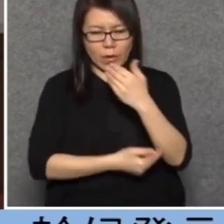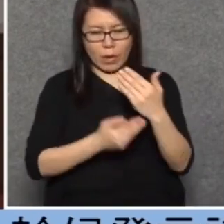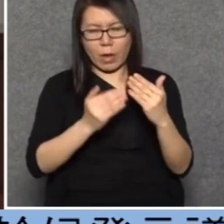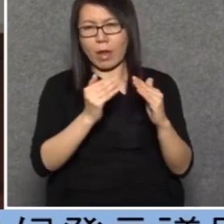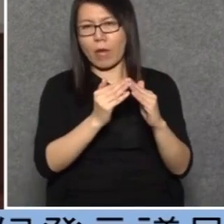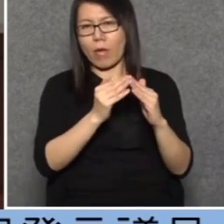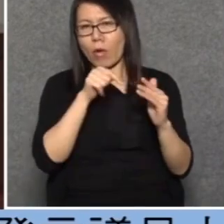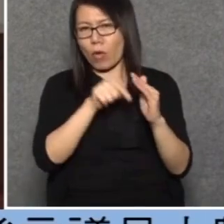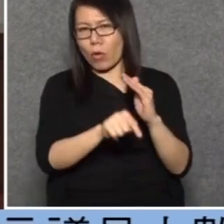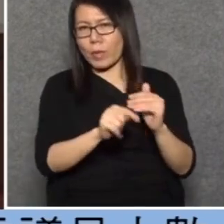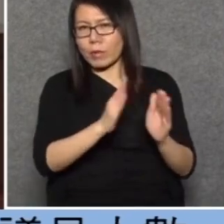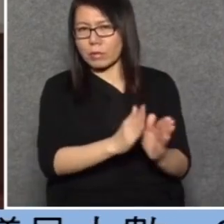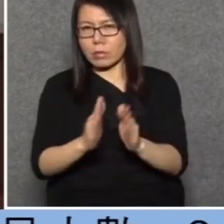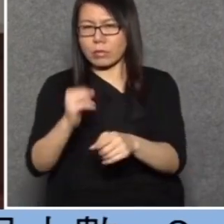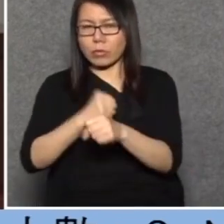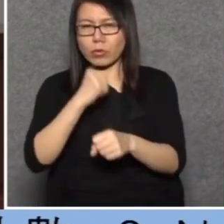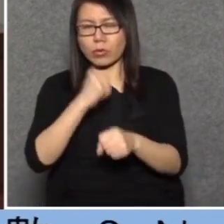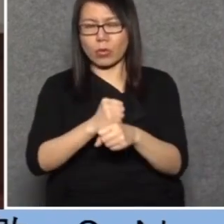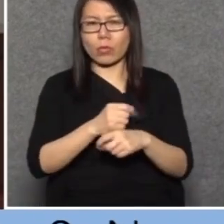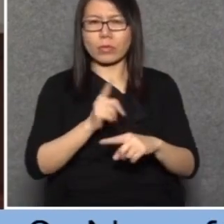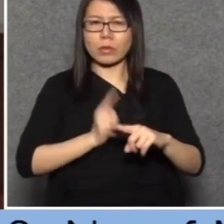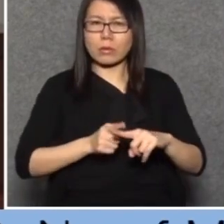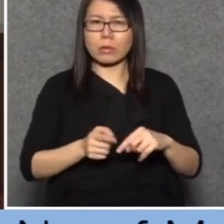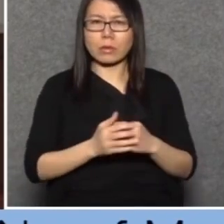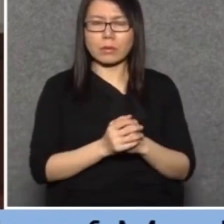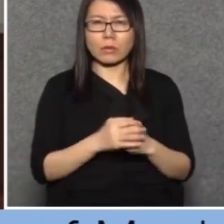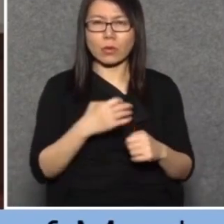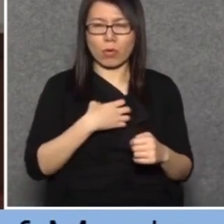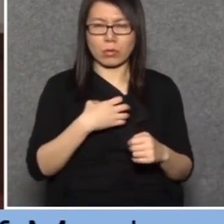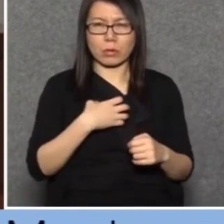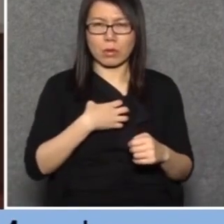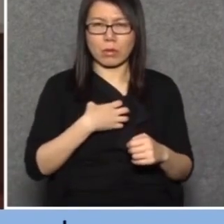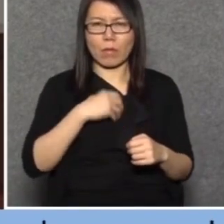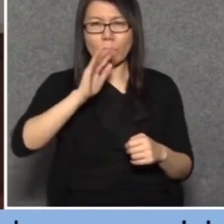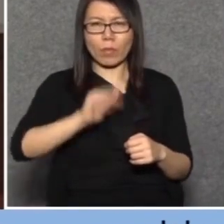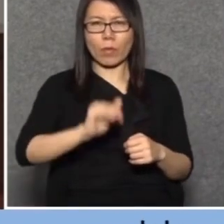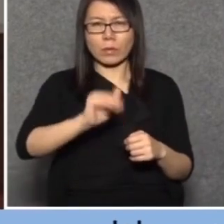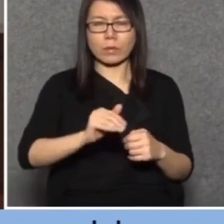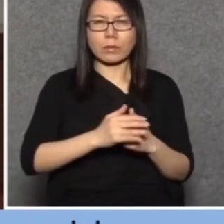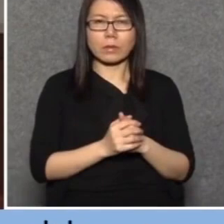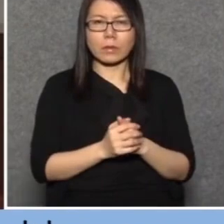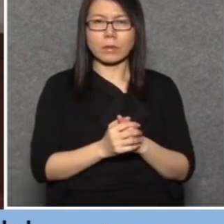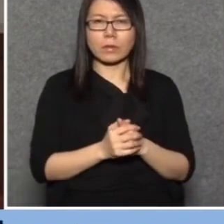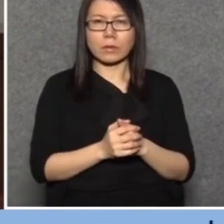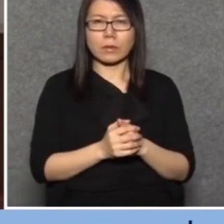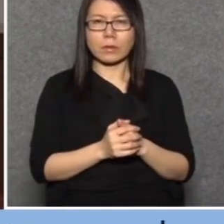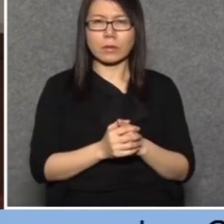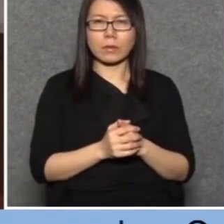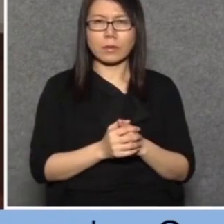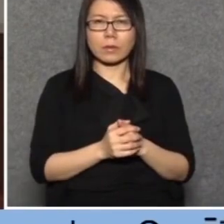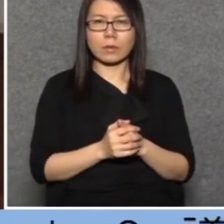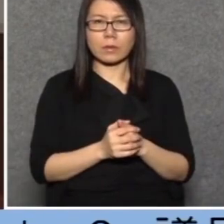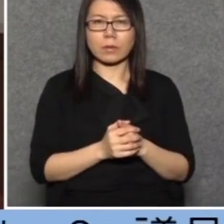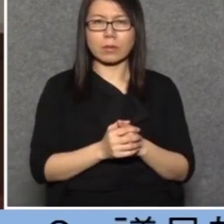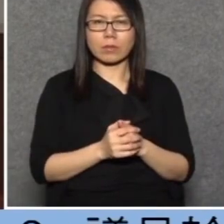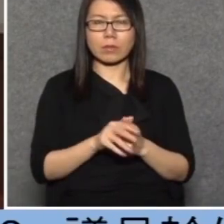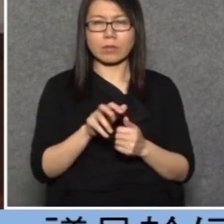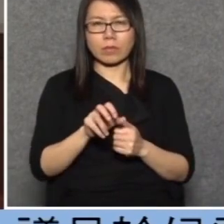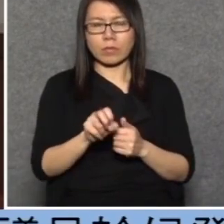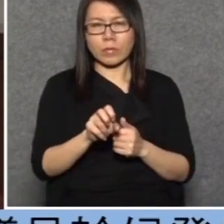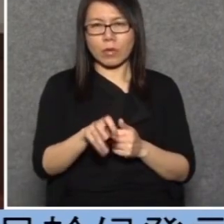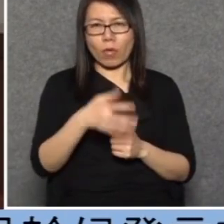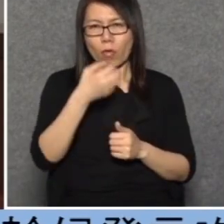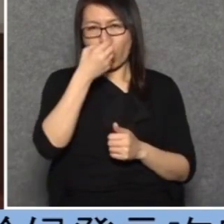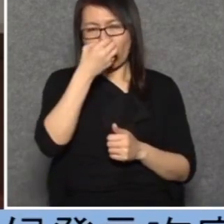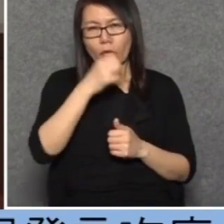個所謂即係運作咧，基本上我哋都覺得佢係可以即係保持香港呢一